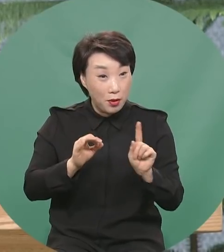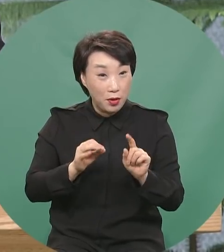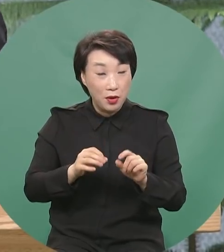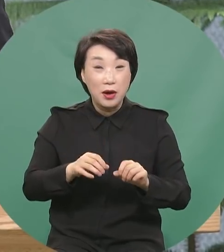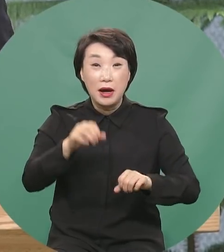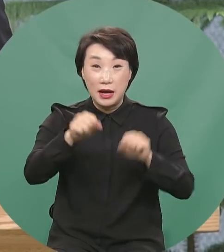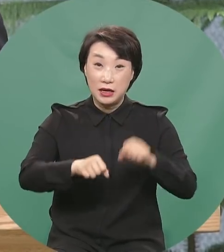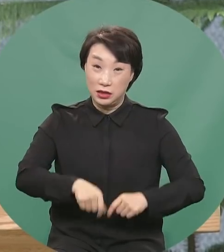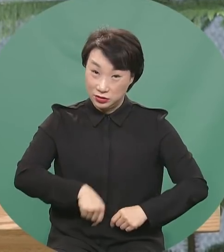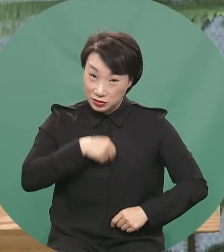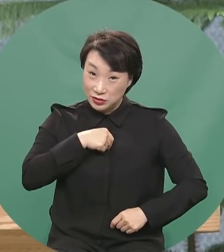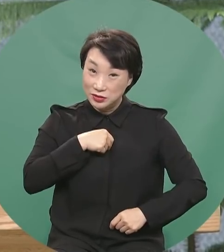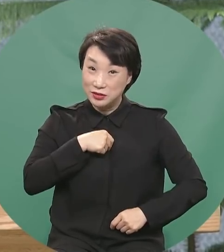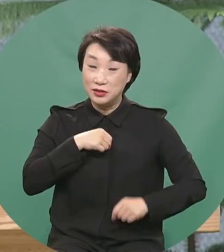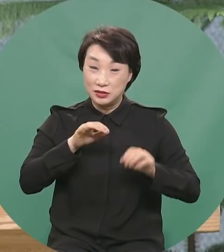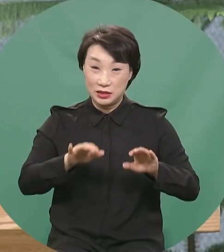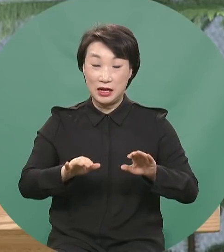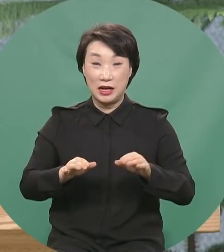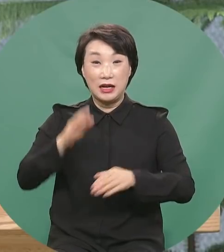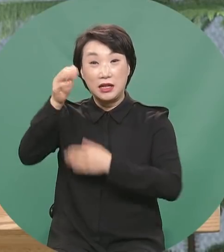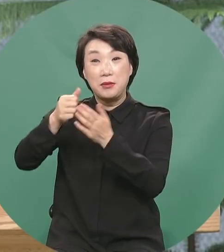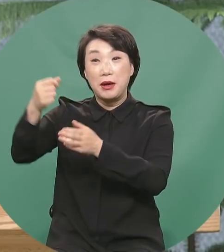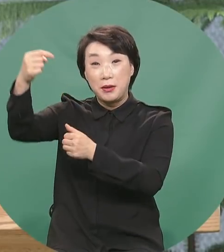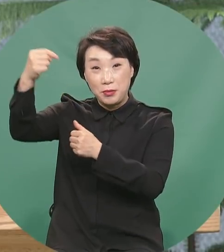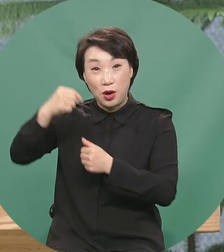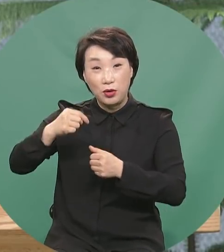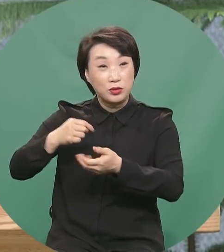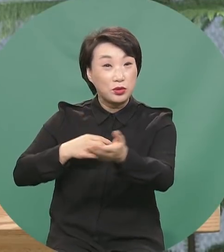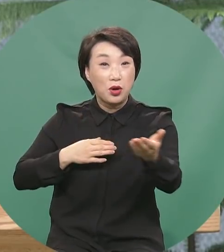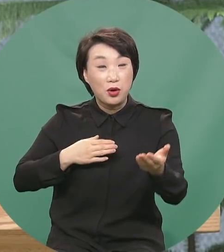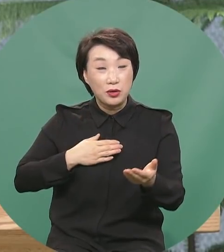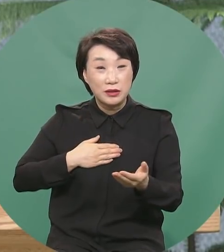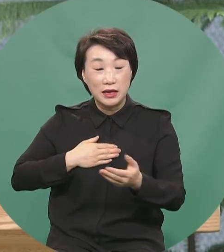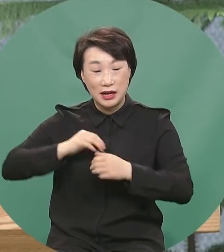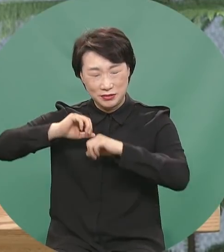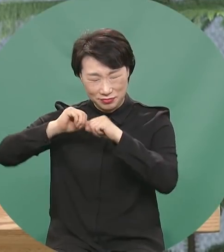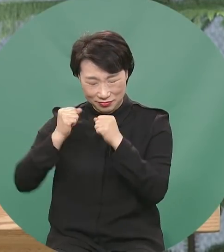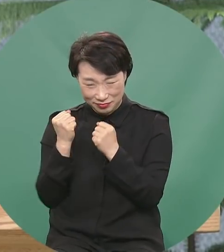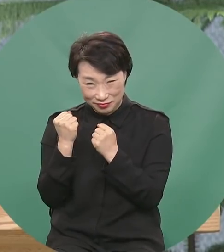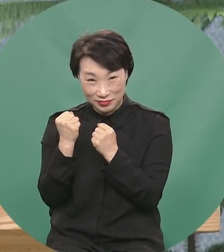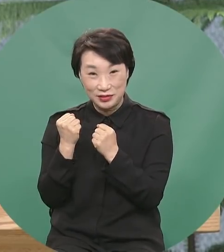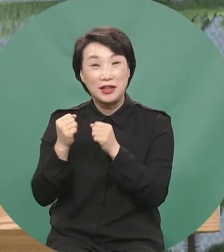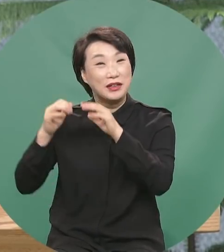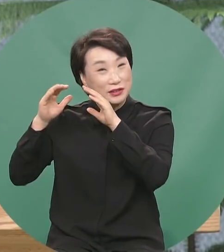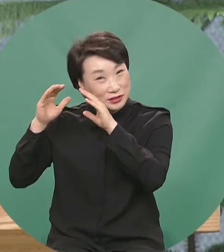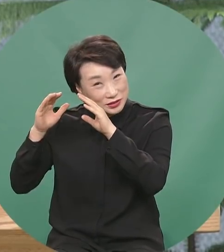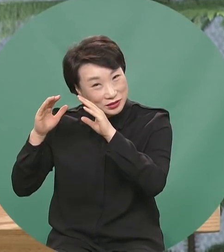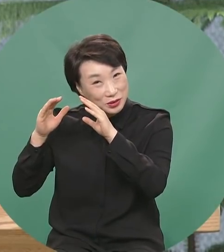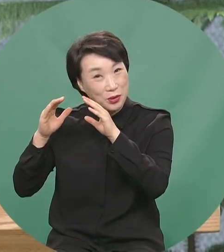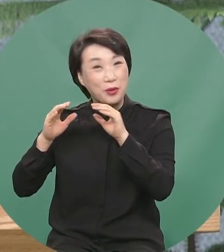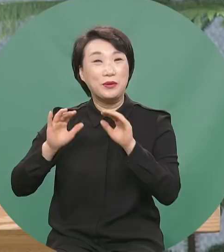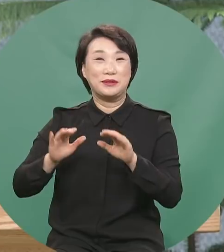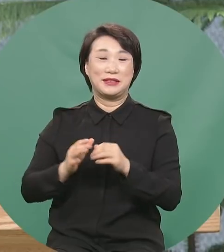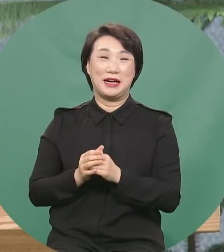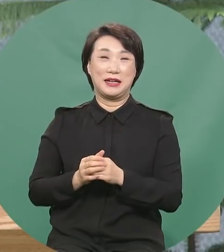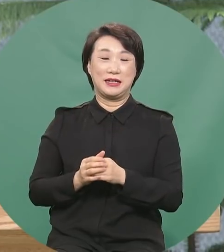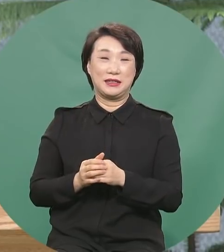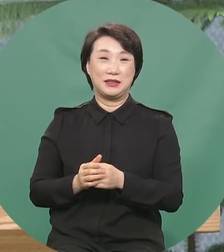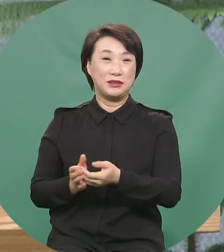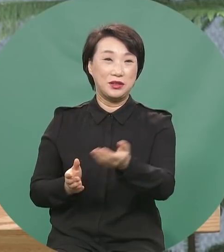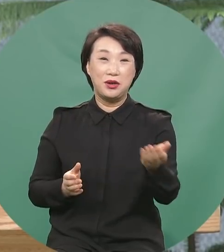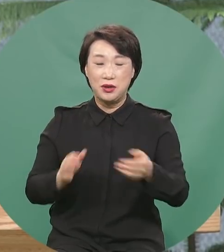의를 행하며 내 계명의 귀를 기울여 잘 듣고 내